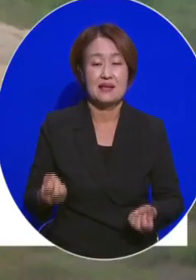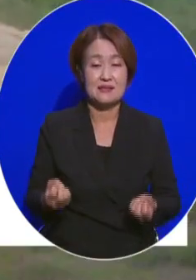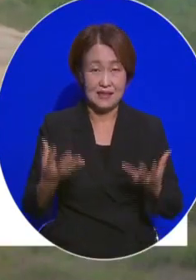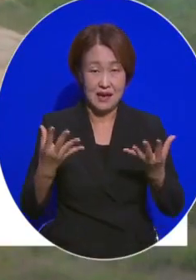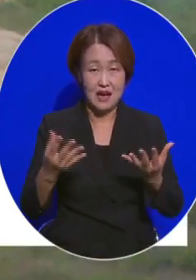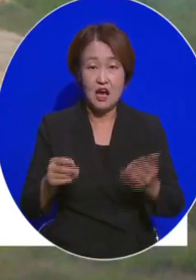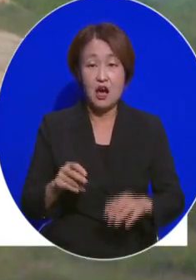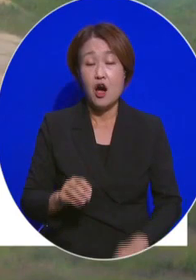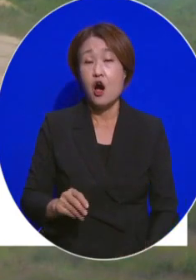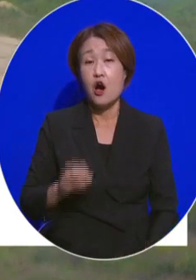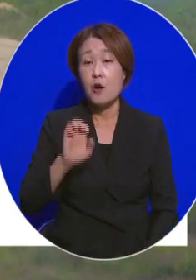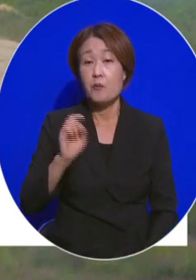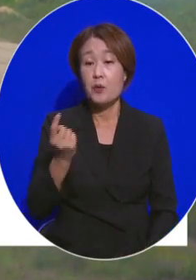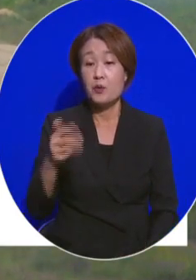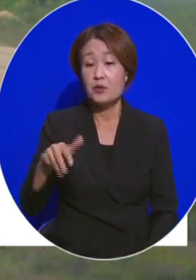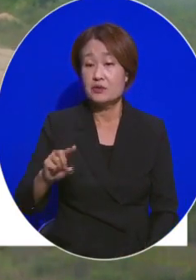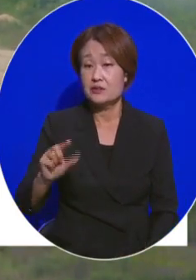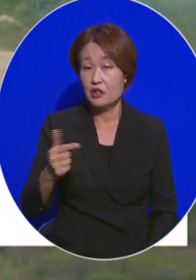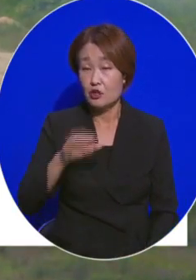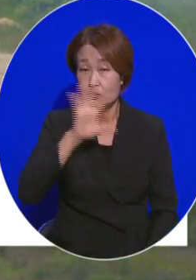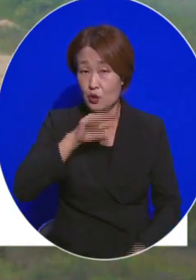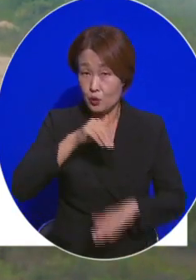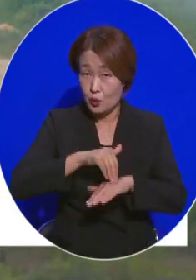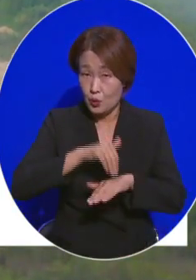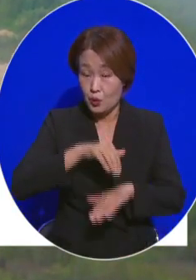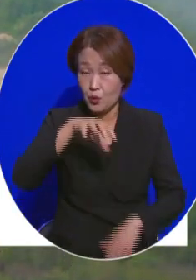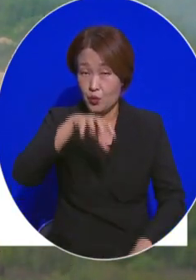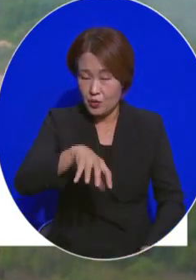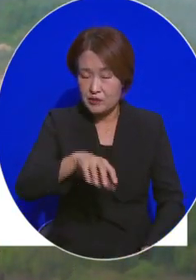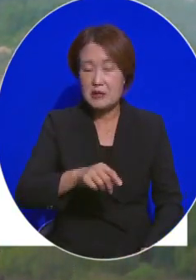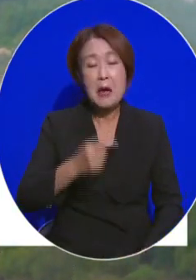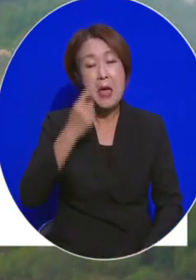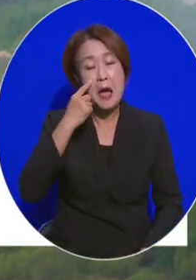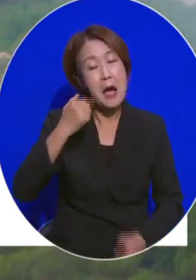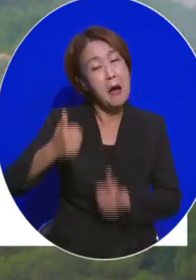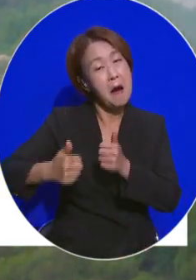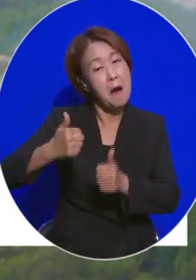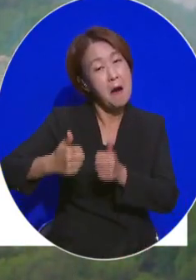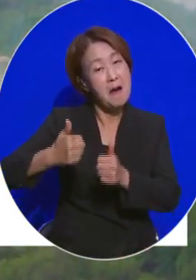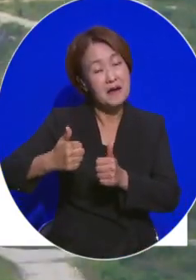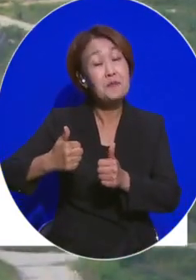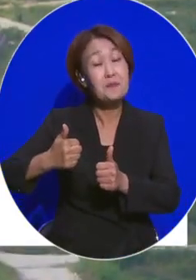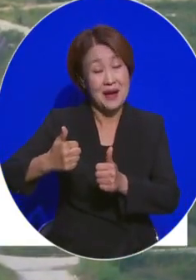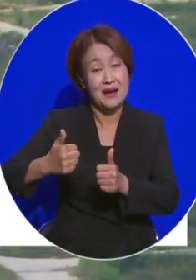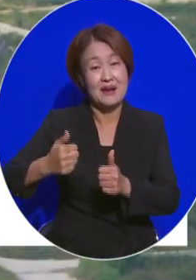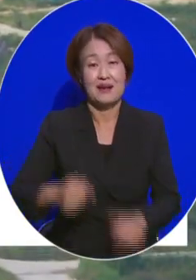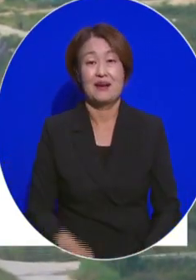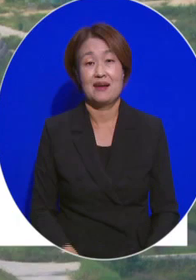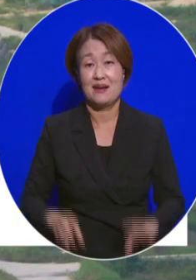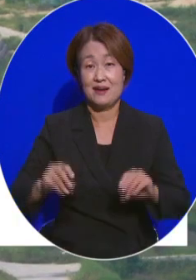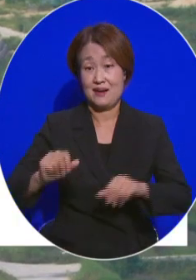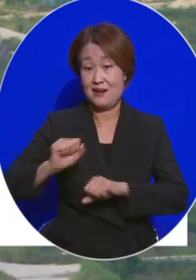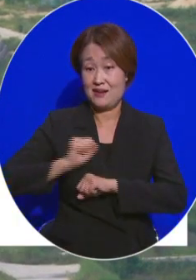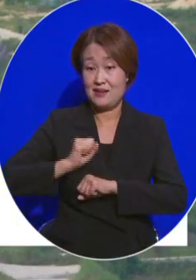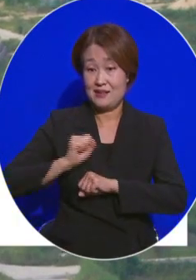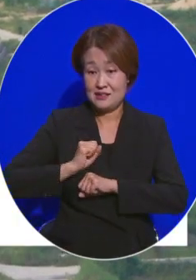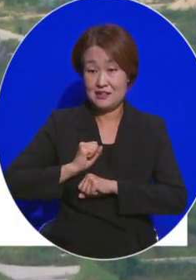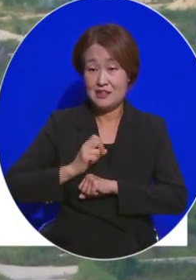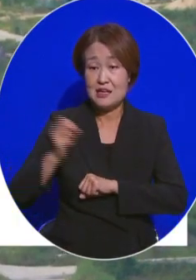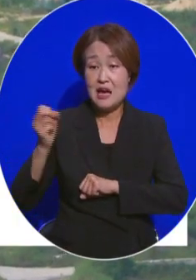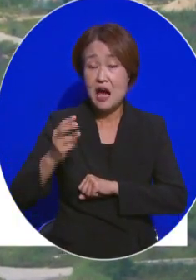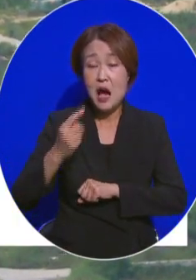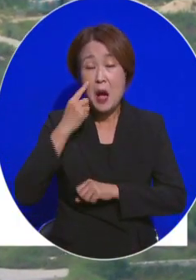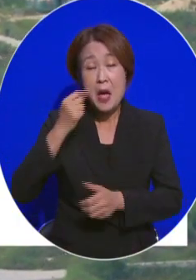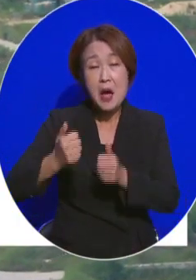포천 승진과학화 훈련장에서 대규모 기동화력 시범을 실시했습니다. 육군이 대규모 기동화력 시범을 재개한